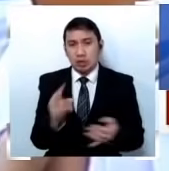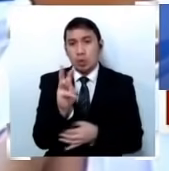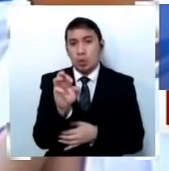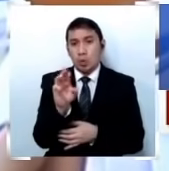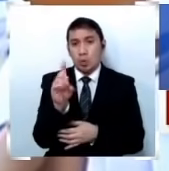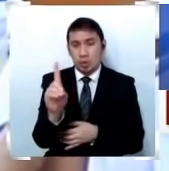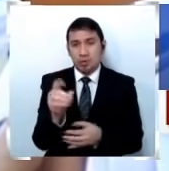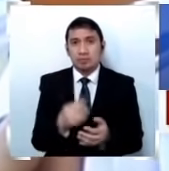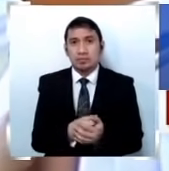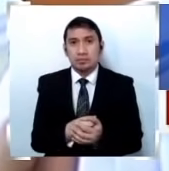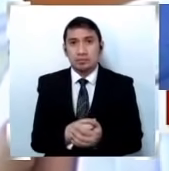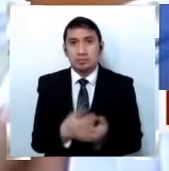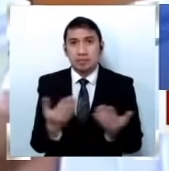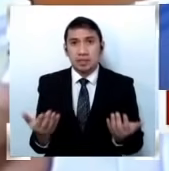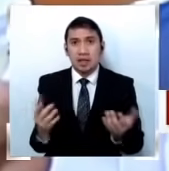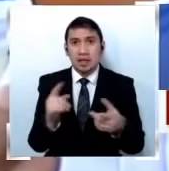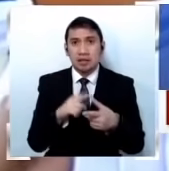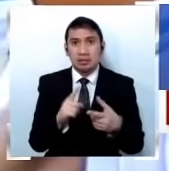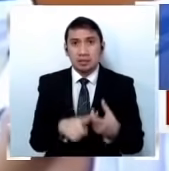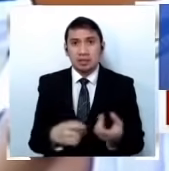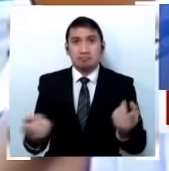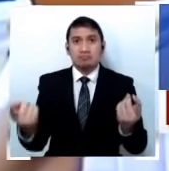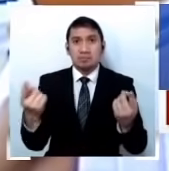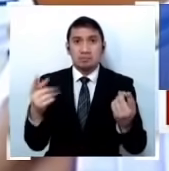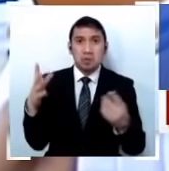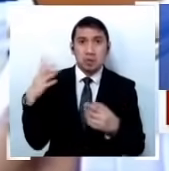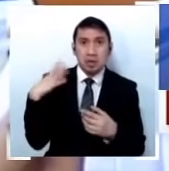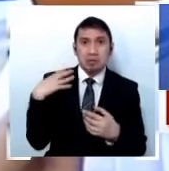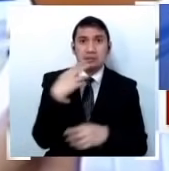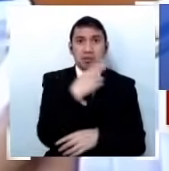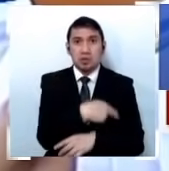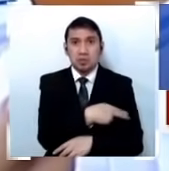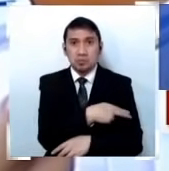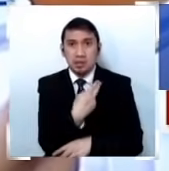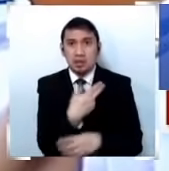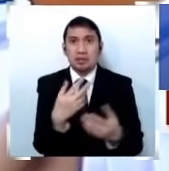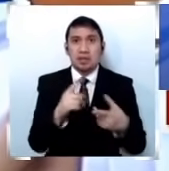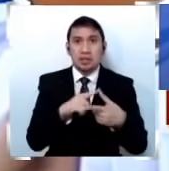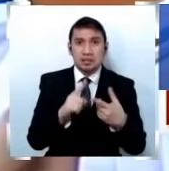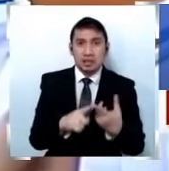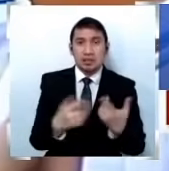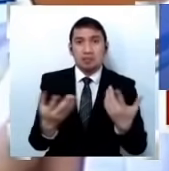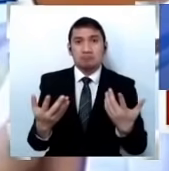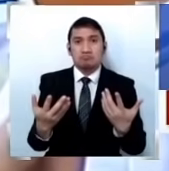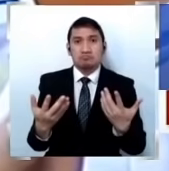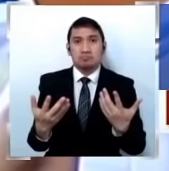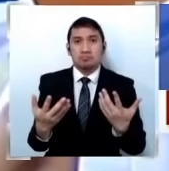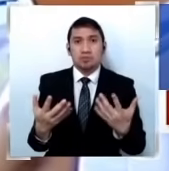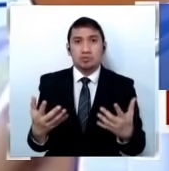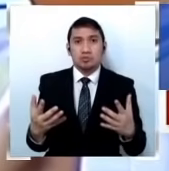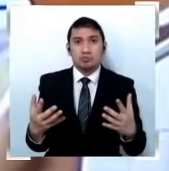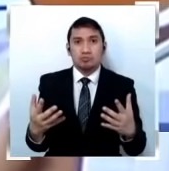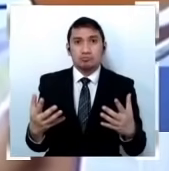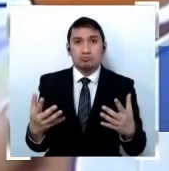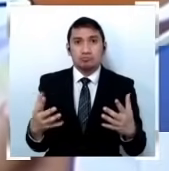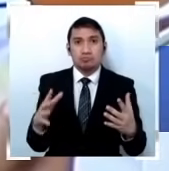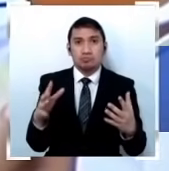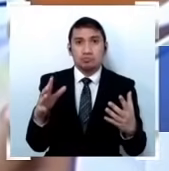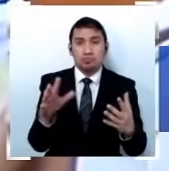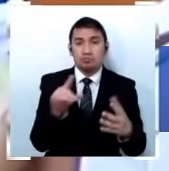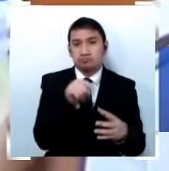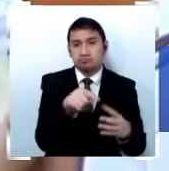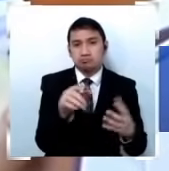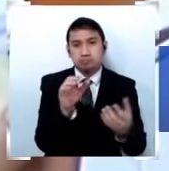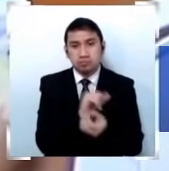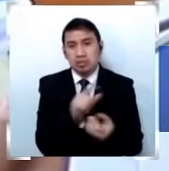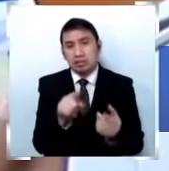paabot in town sa hospital. Kanya ubos na kayo yung auto saturation. Nakabsang gini town. Asas siya